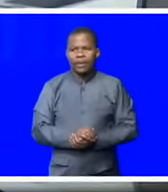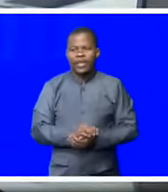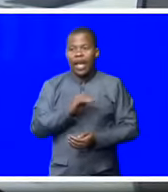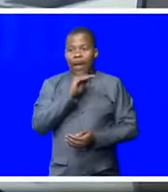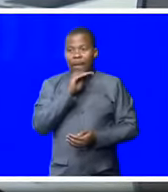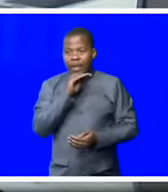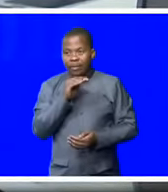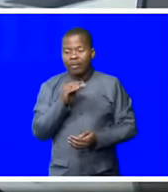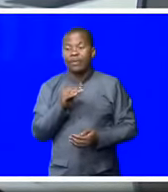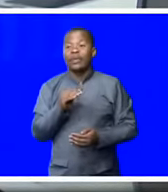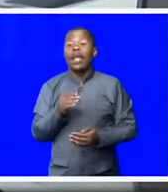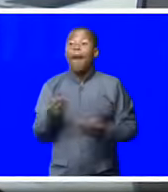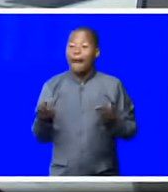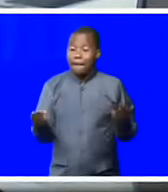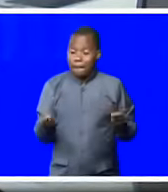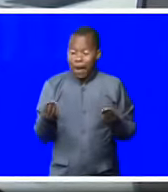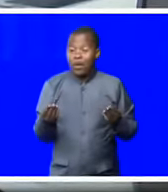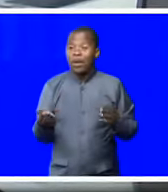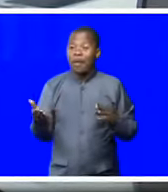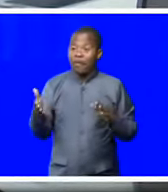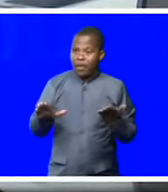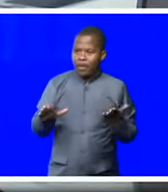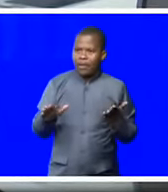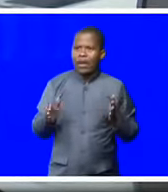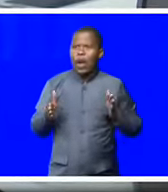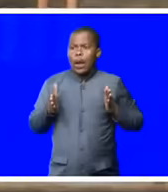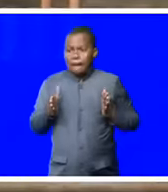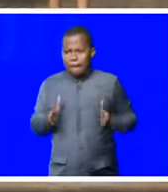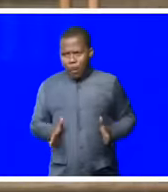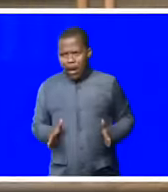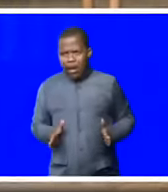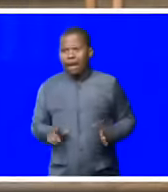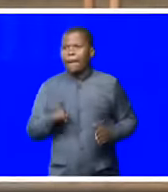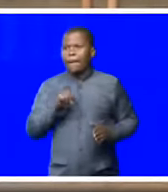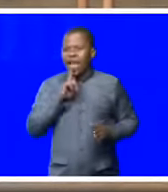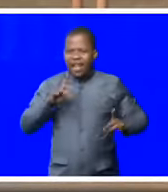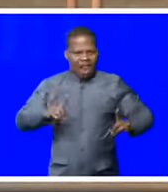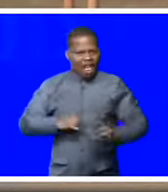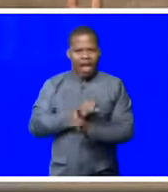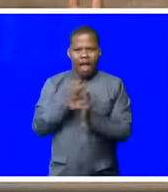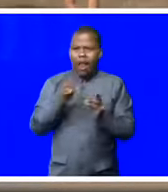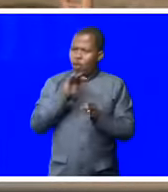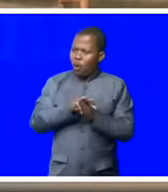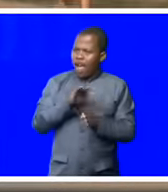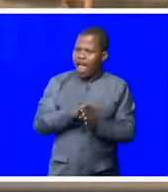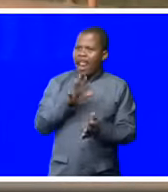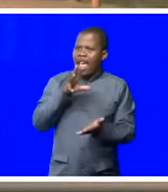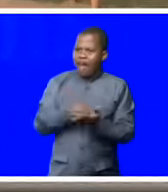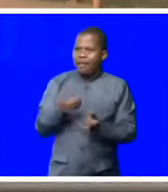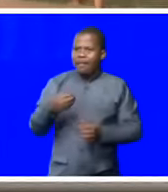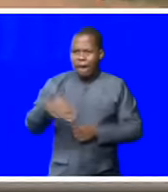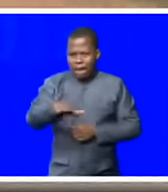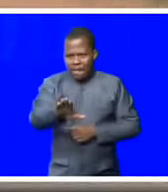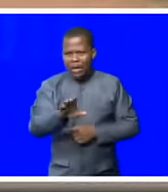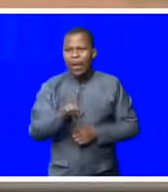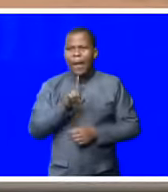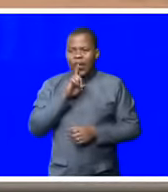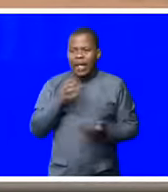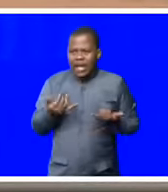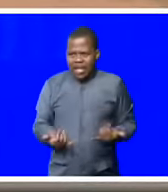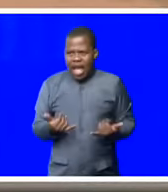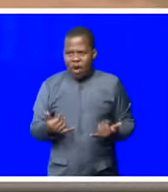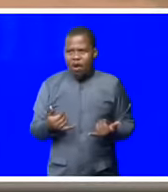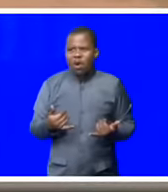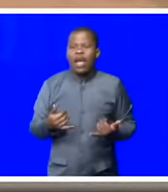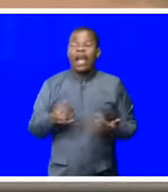titumbu tebantfu lebe baphila ikwanyalo kumele lo sisubmit